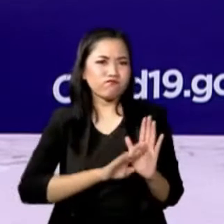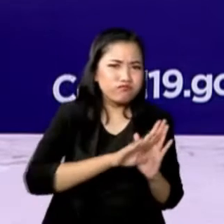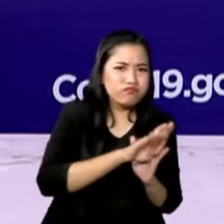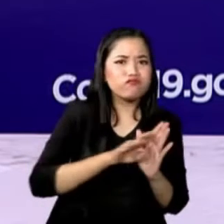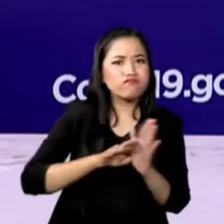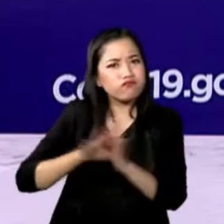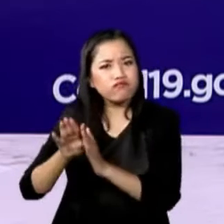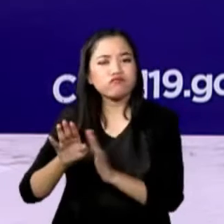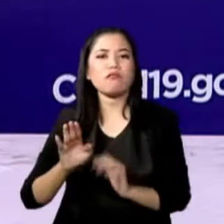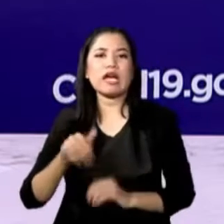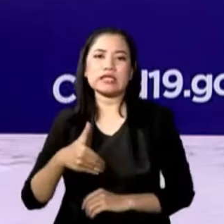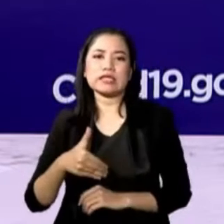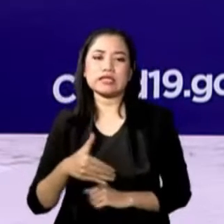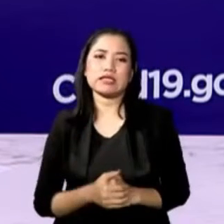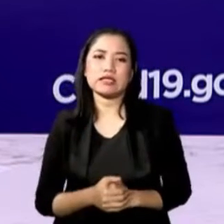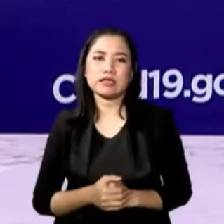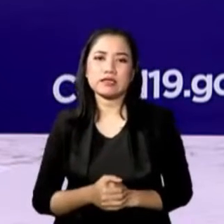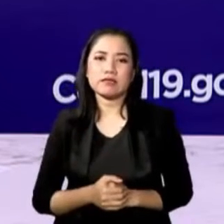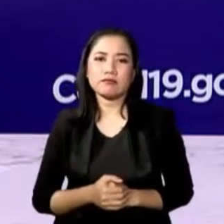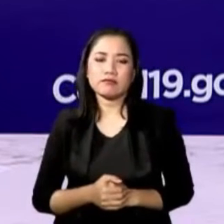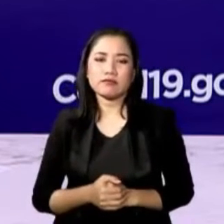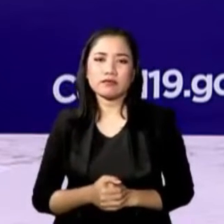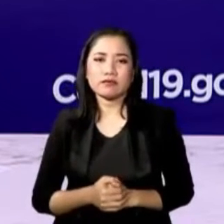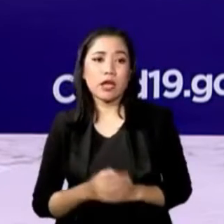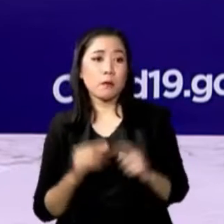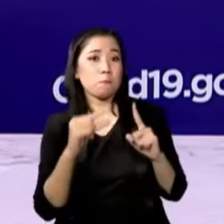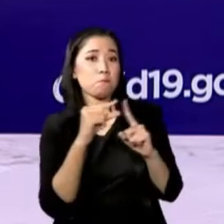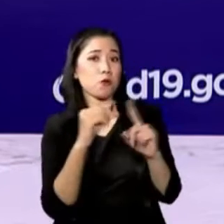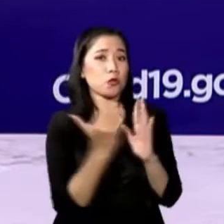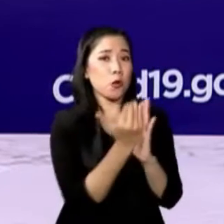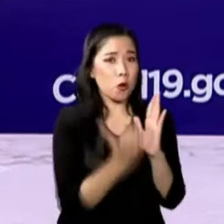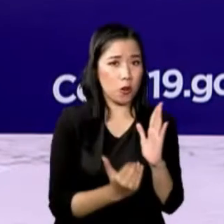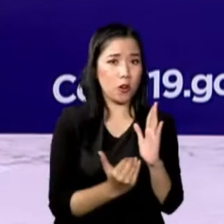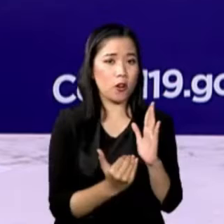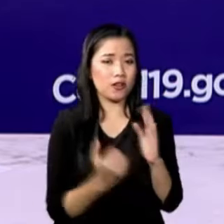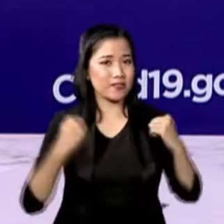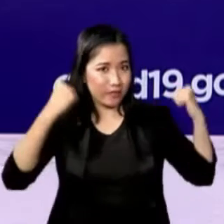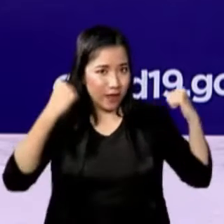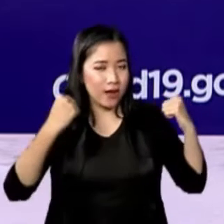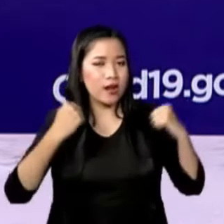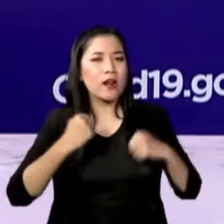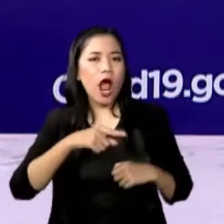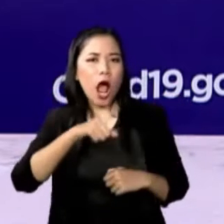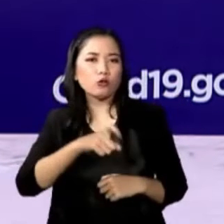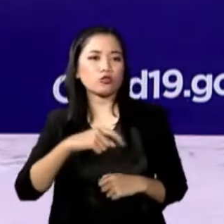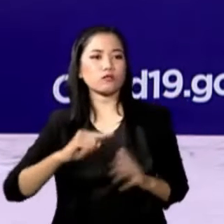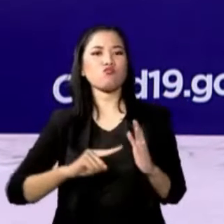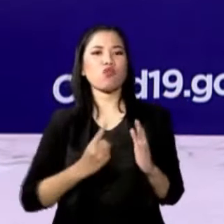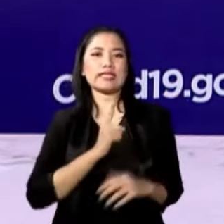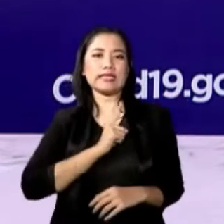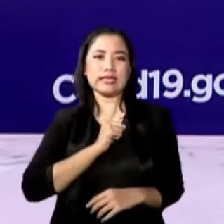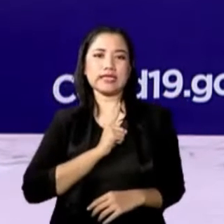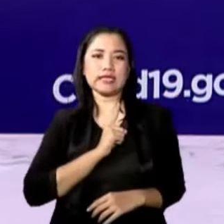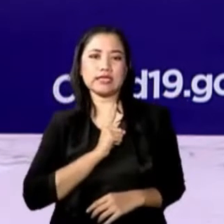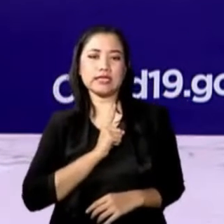di sekitar kita. Untuk itu, penegakan disiplin protokol kesehatan yang dimulai dari diri sendiri